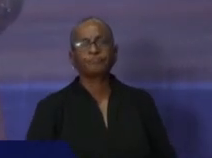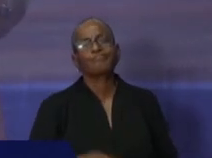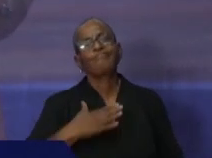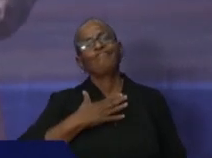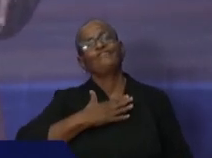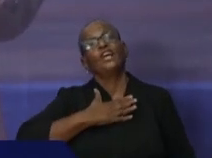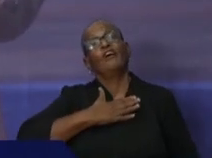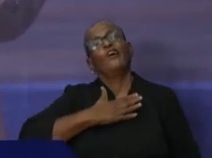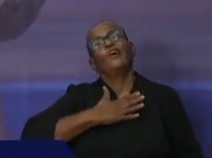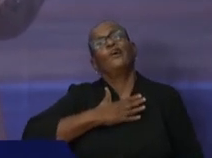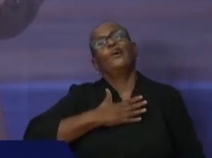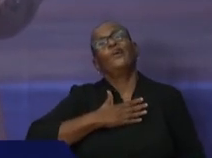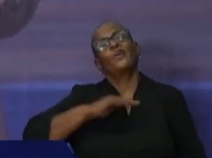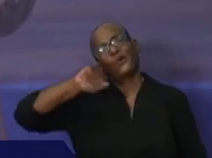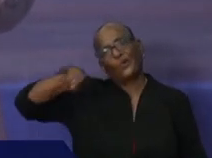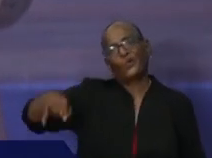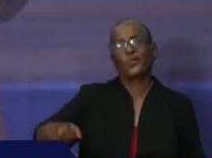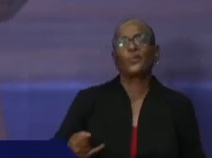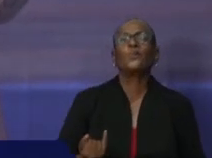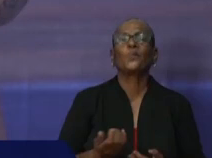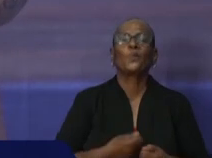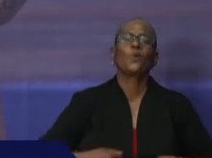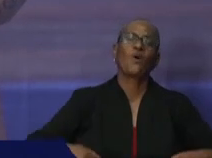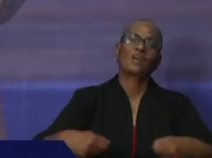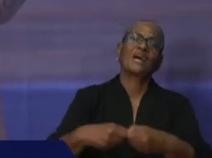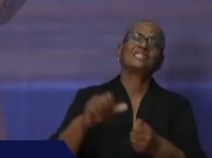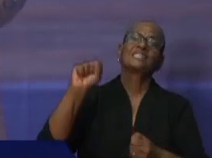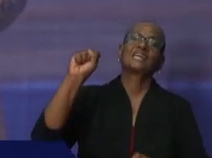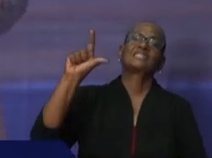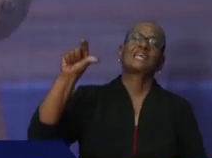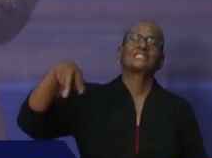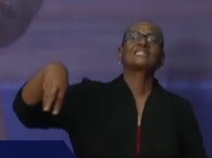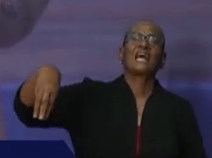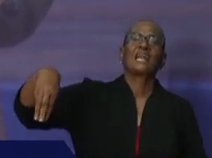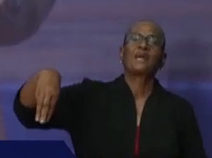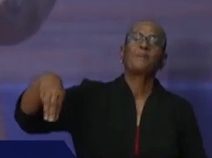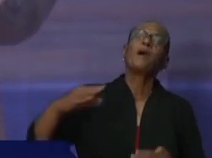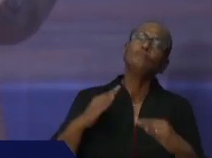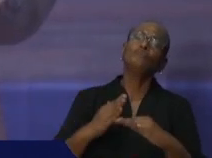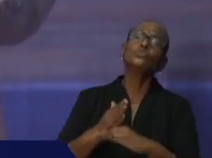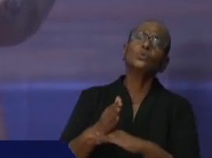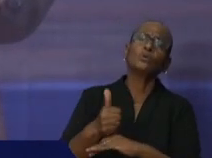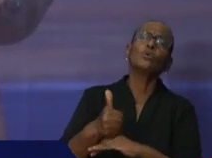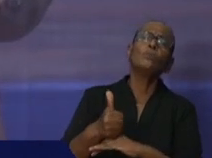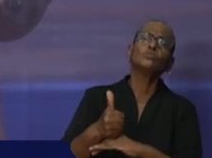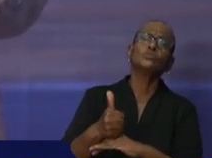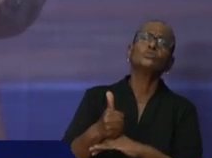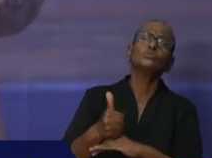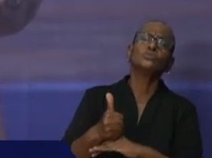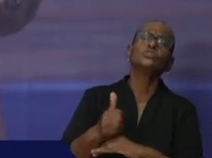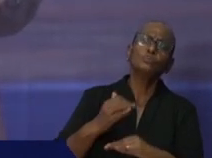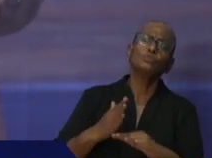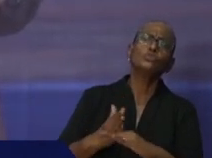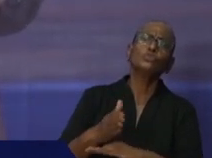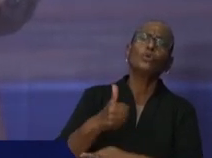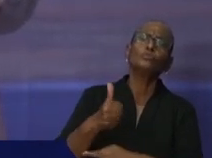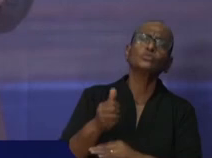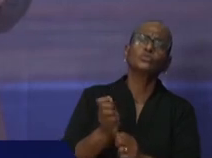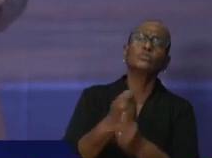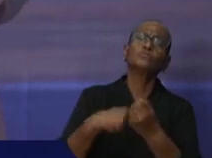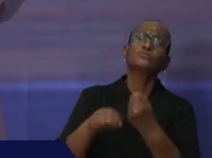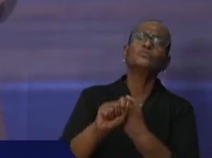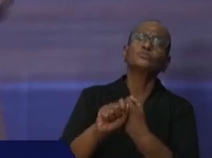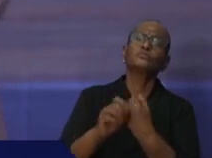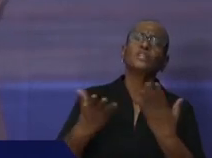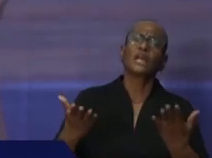Gelukkig zijn we al begonnen met de reorganisatie daar bij SLM. Er gaat een doorstart komen. Ze moeten een recovery plan binnenkort komen